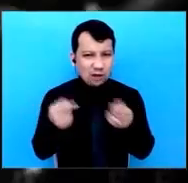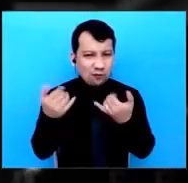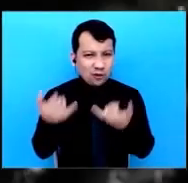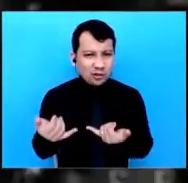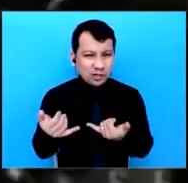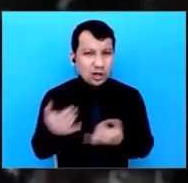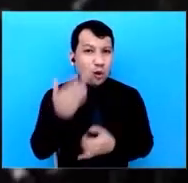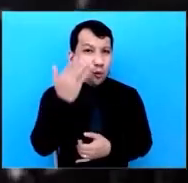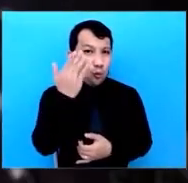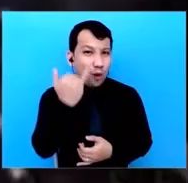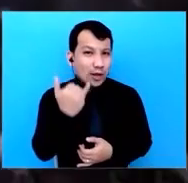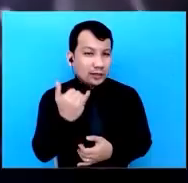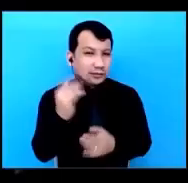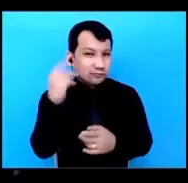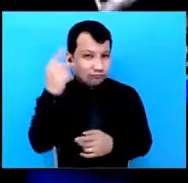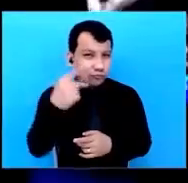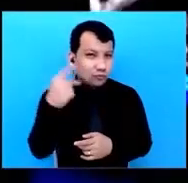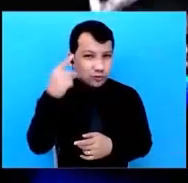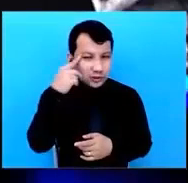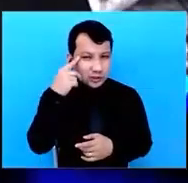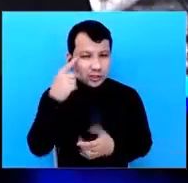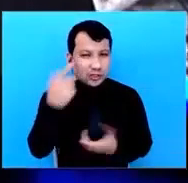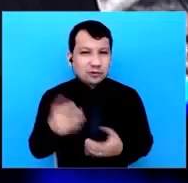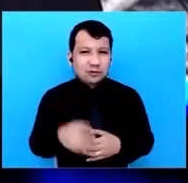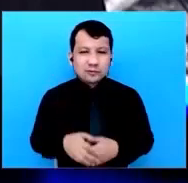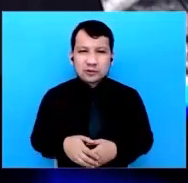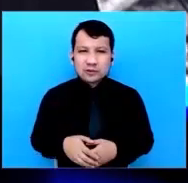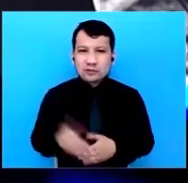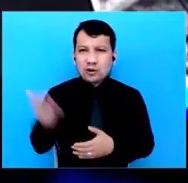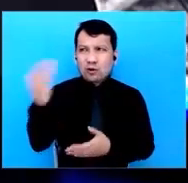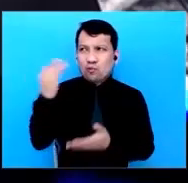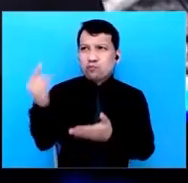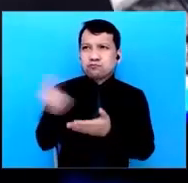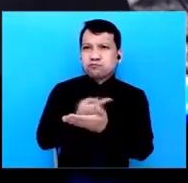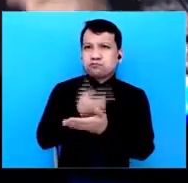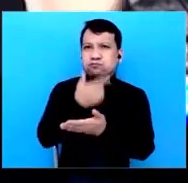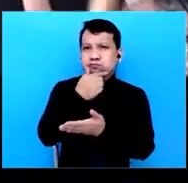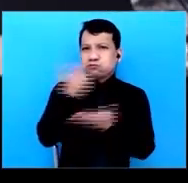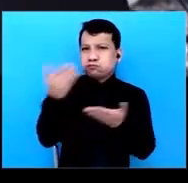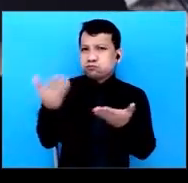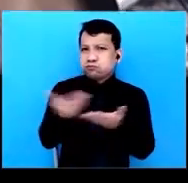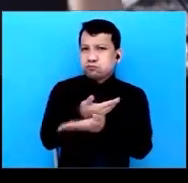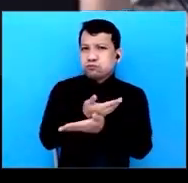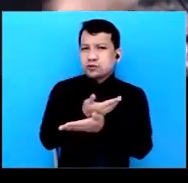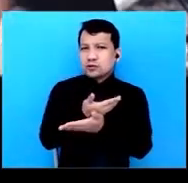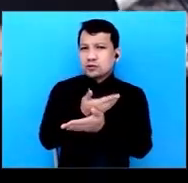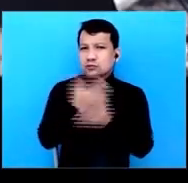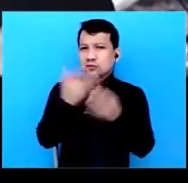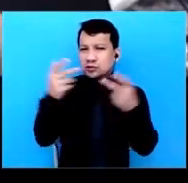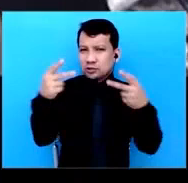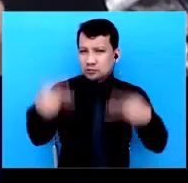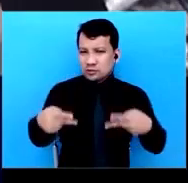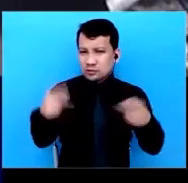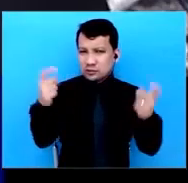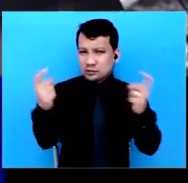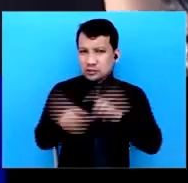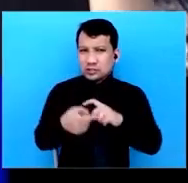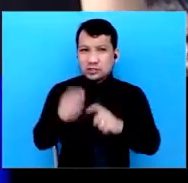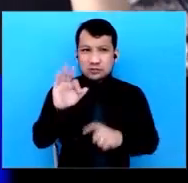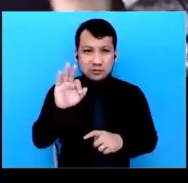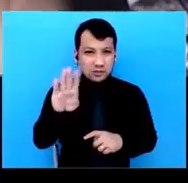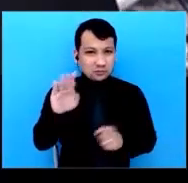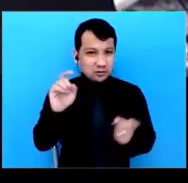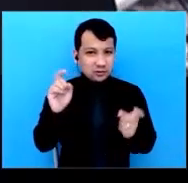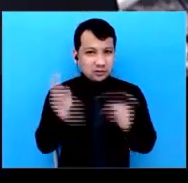sa politika. Nag-usap-usapan ng isang linggo ang panibagong kabanata na papasukin ng social media giant na Facebook.